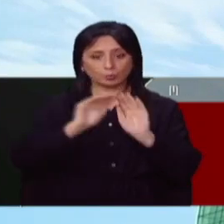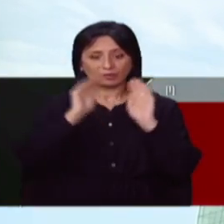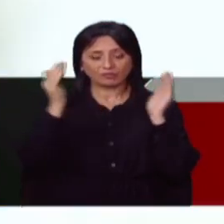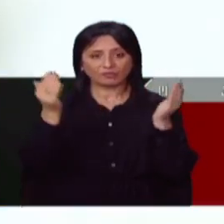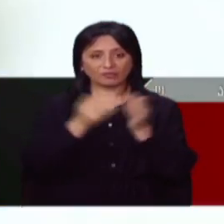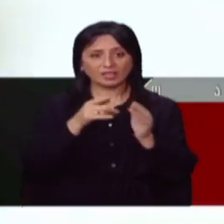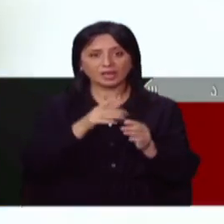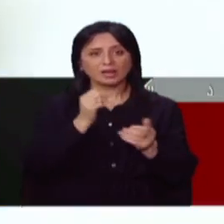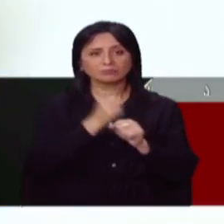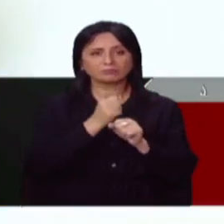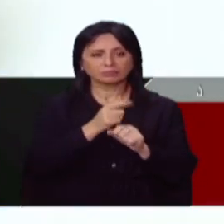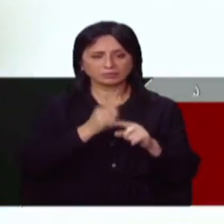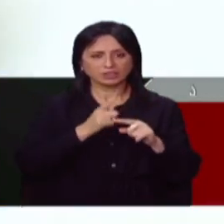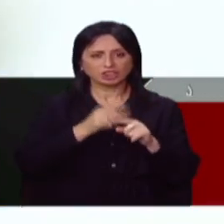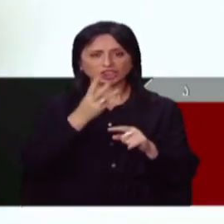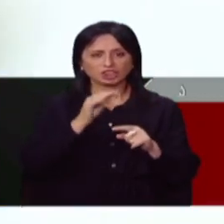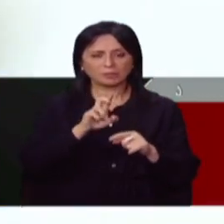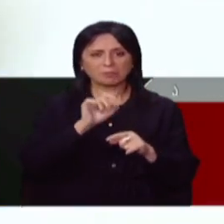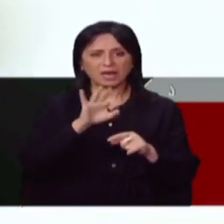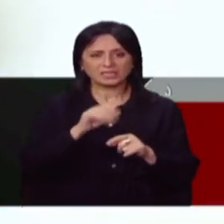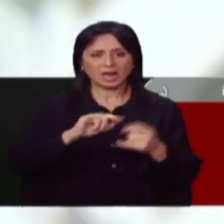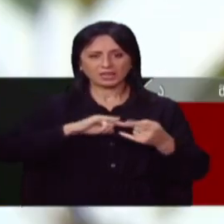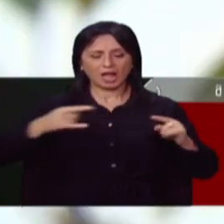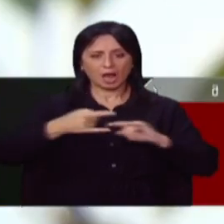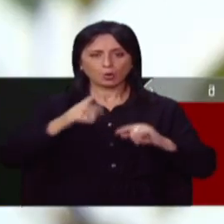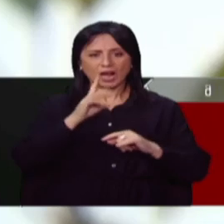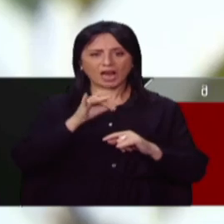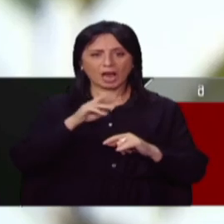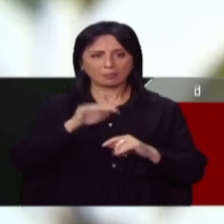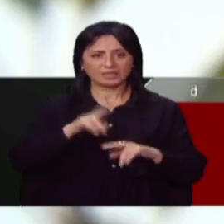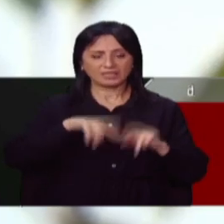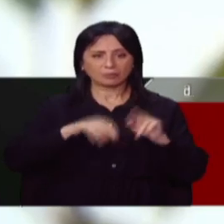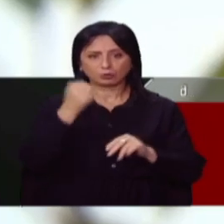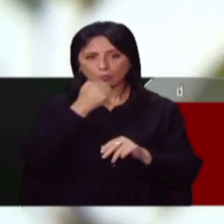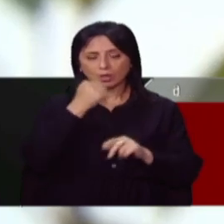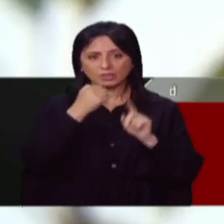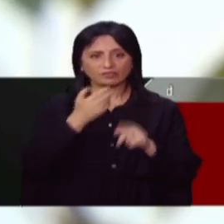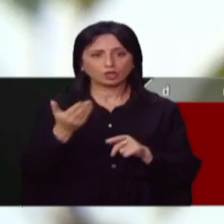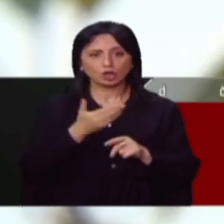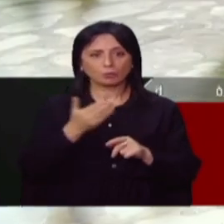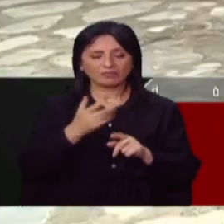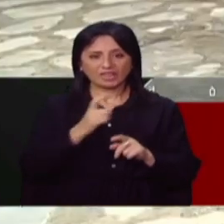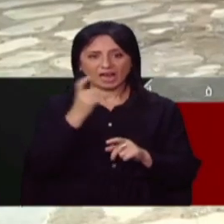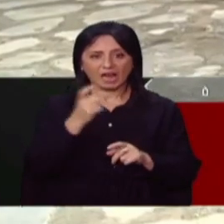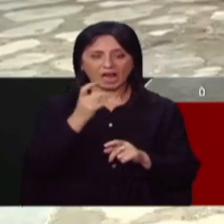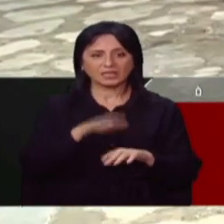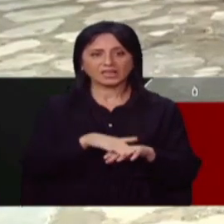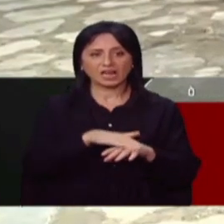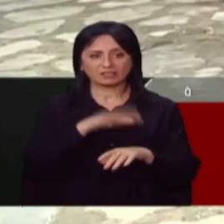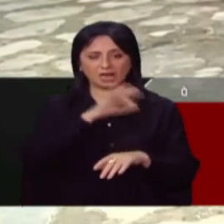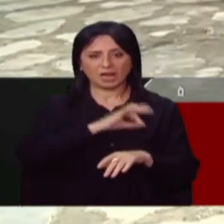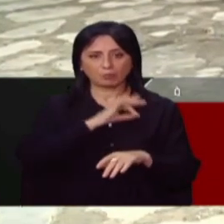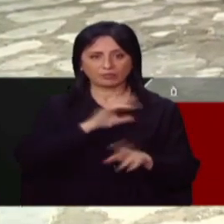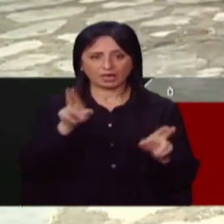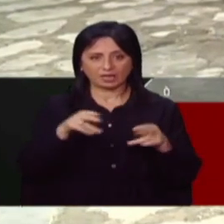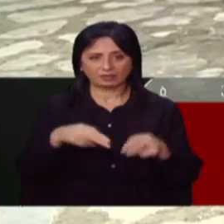ანტისეისმური სარტყელი მოეწყო. კირი, შირიმი, ბაზალტი, აგური და კრამიტი – ეს ის სამშენებლო მასალებია, რომელიც ხარისხზე და ხანგრძლივად